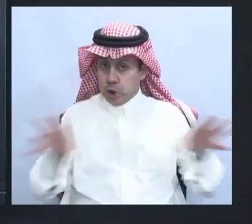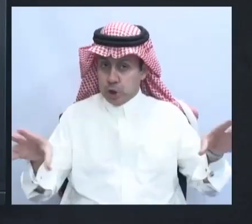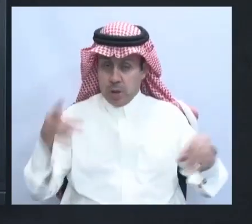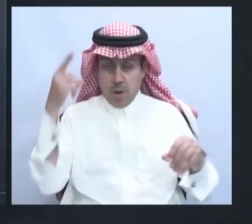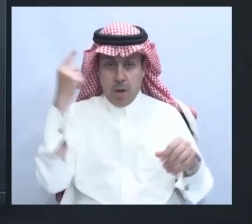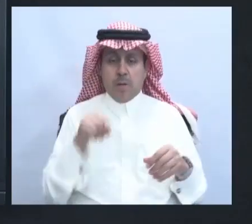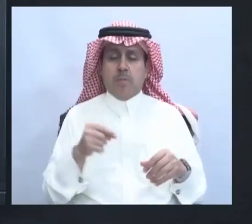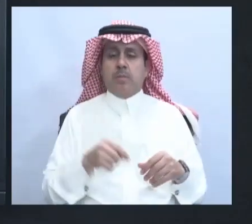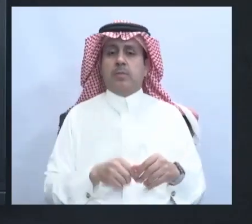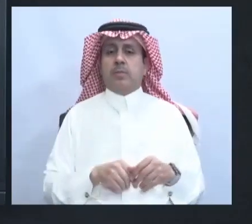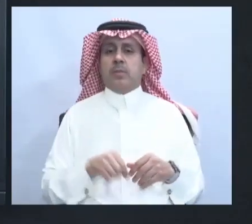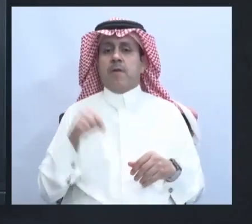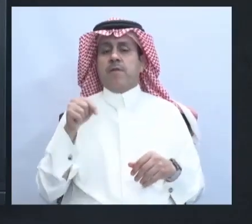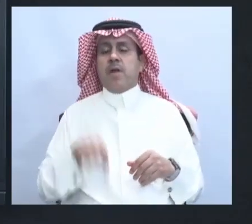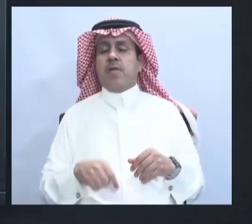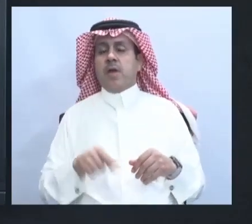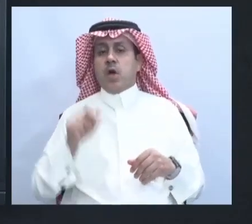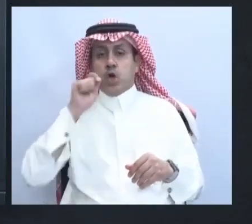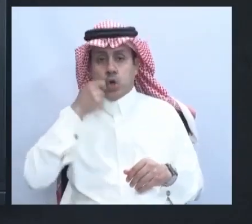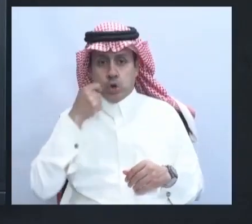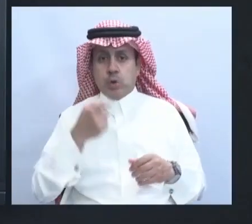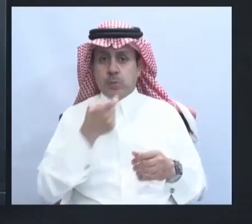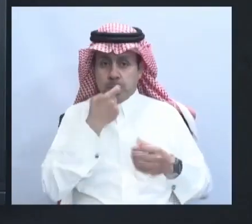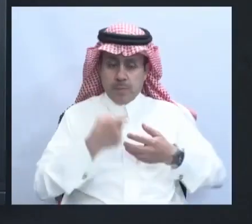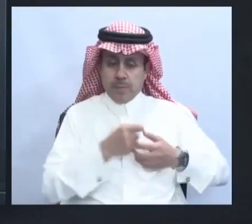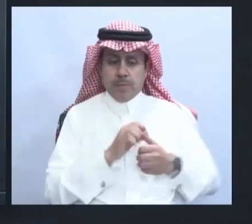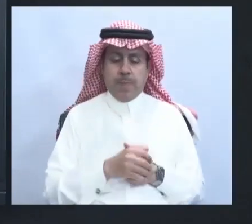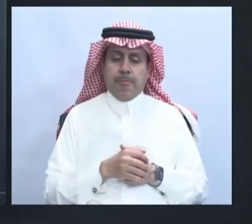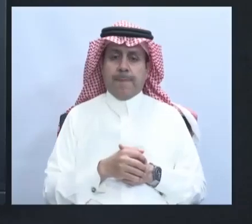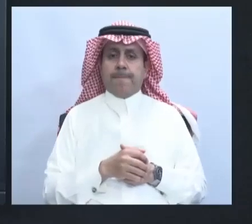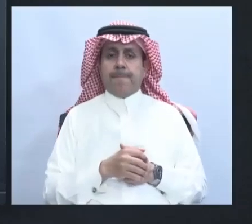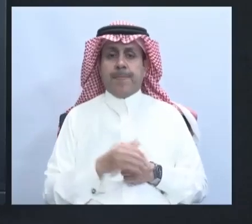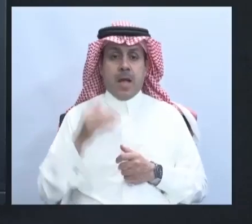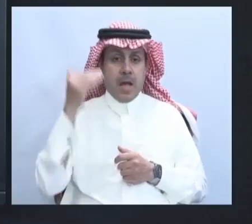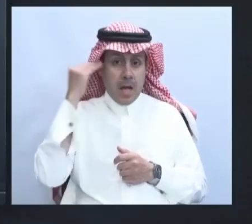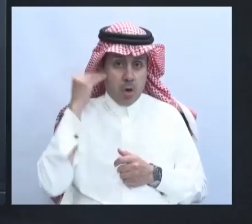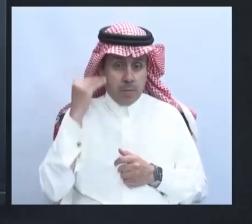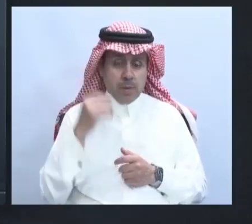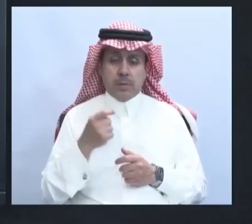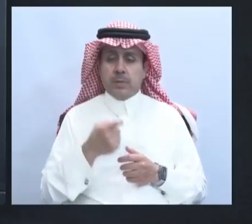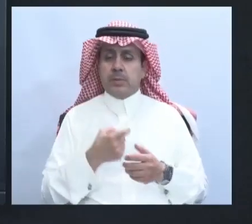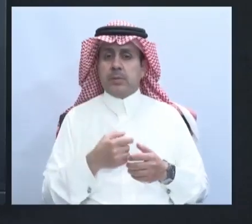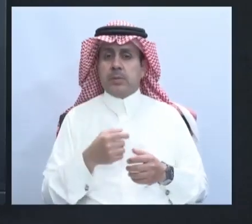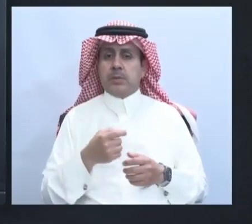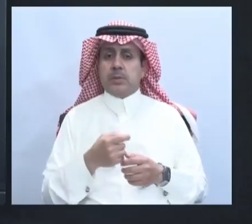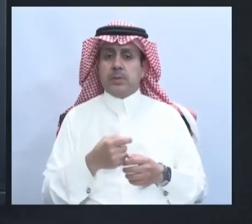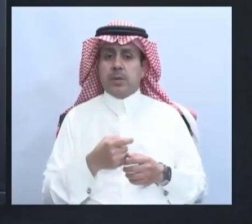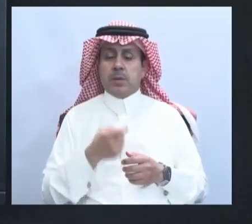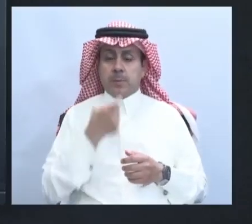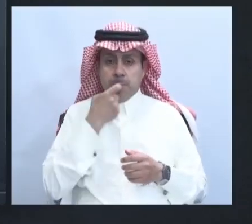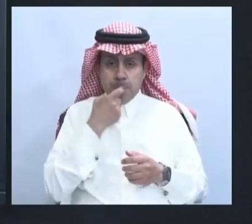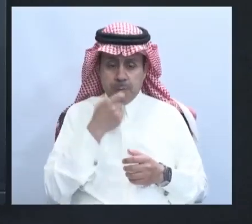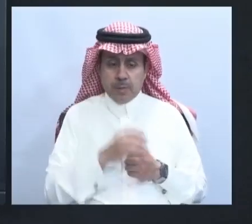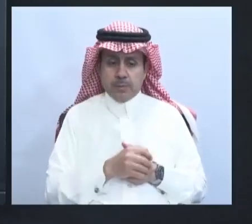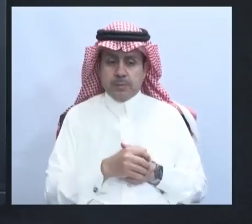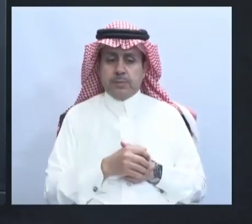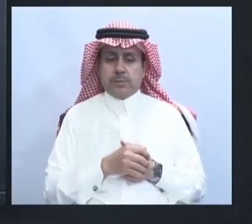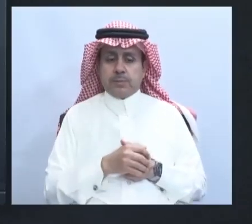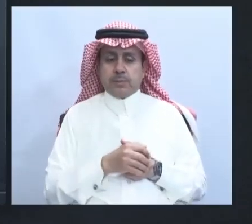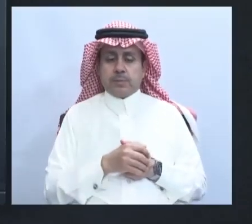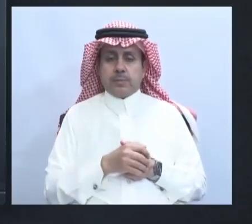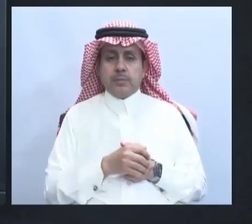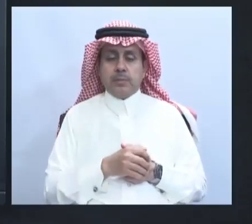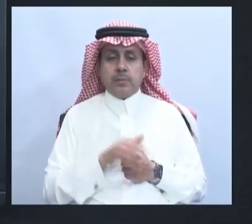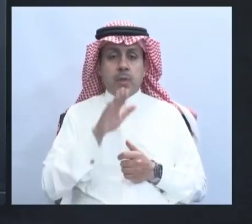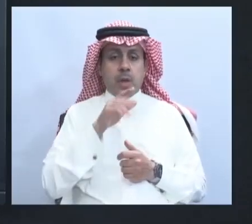المحرم في هذا الرجل لان هذه المراه ارضعت عائشه رضي الله عنها وابو